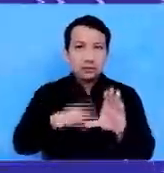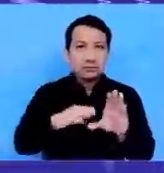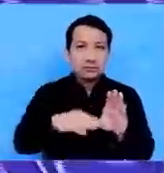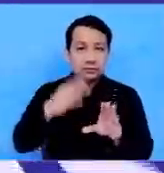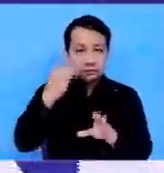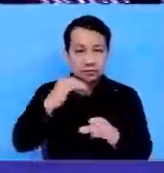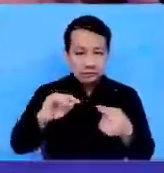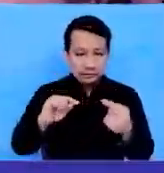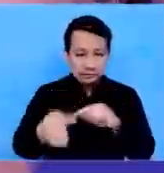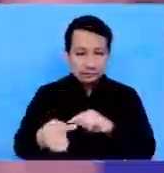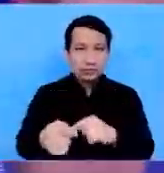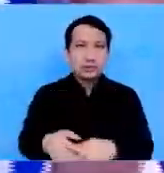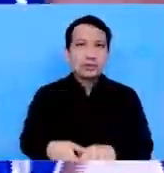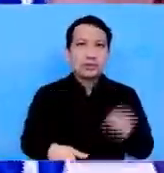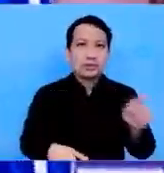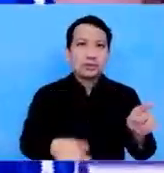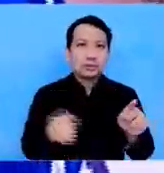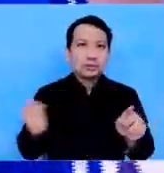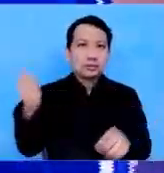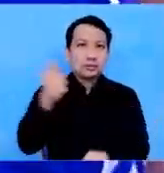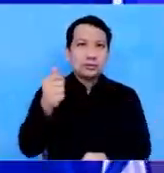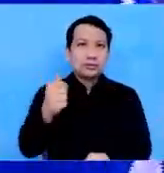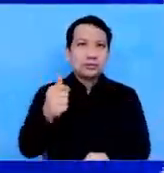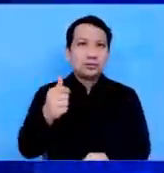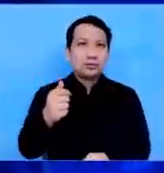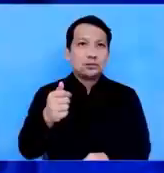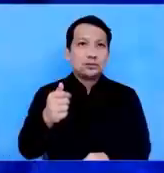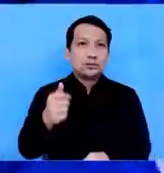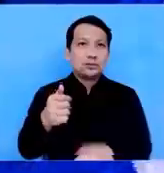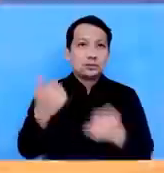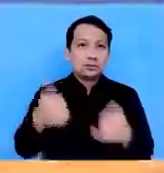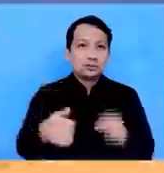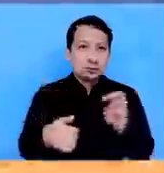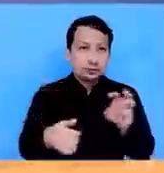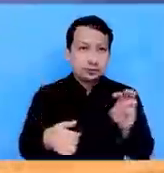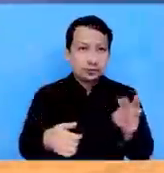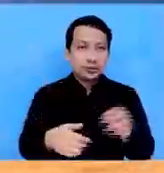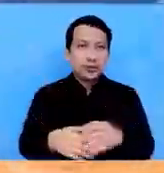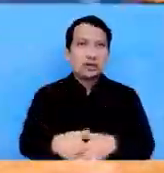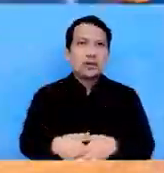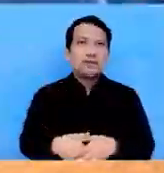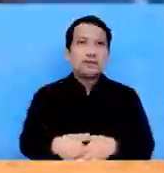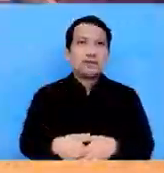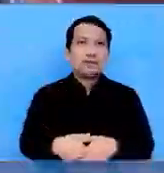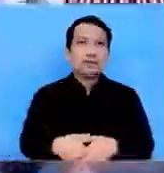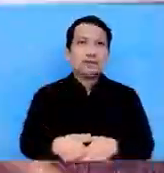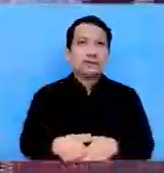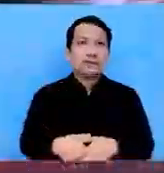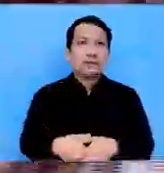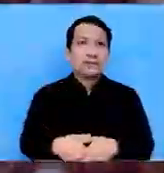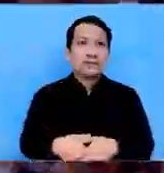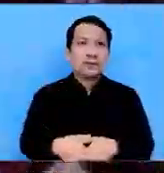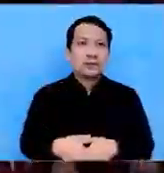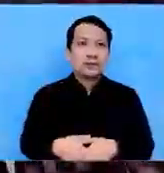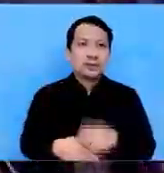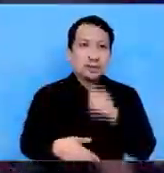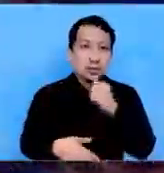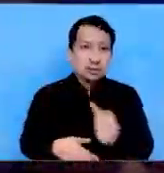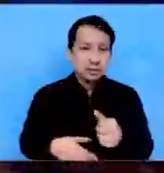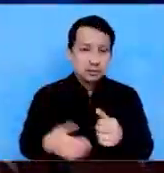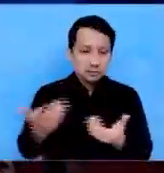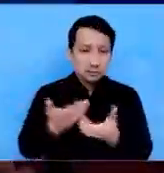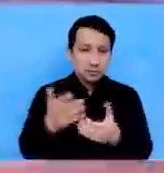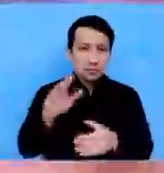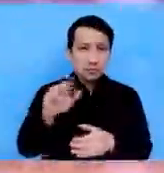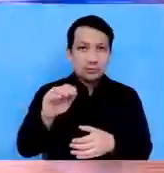sa injury. Siya pa naman ang leading scorer ng Blue Eagles sa laro na may 16 points. Dahil dito, sumandal ang kuponan kay Ange Kwame na may